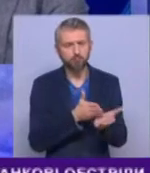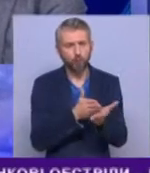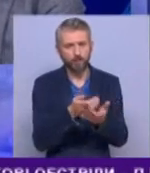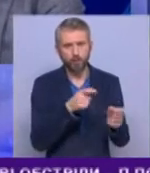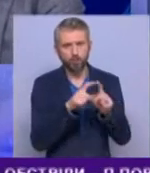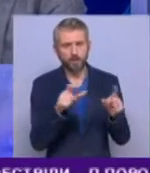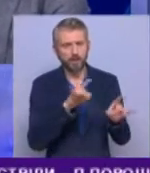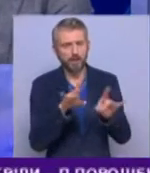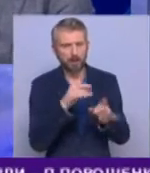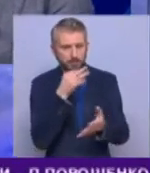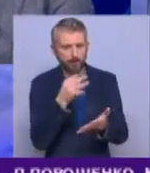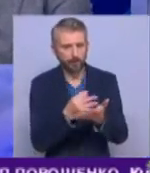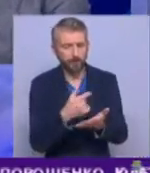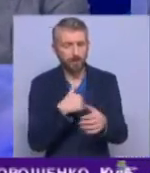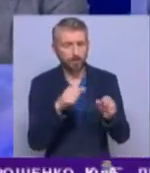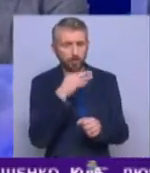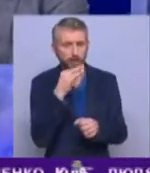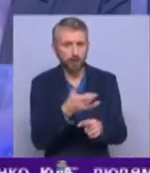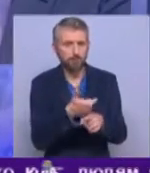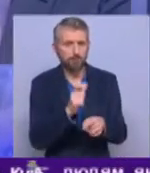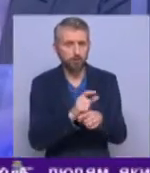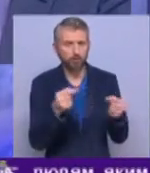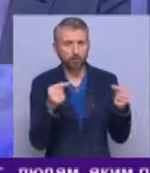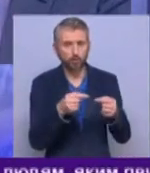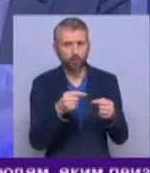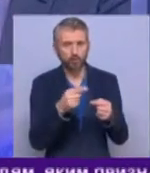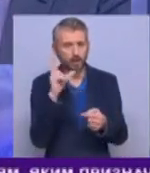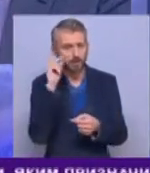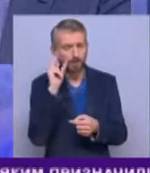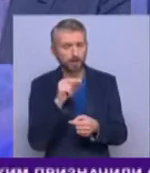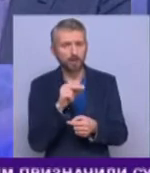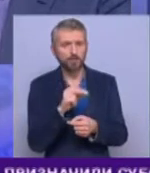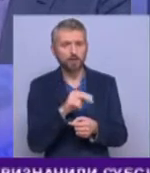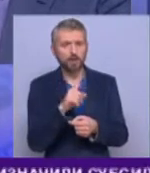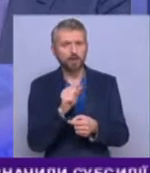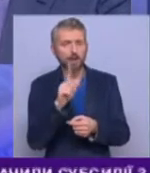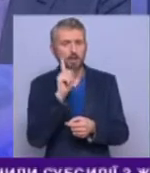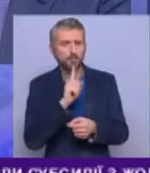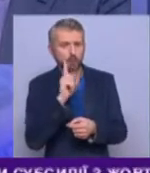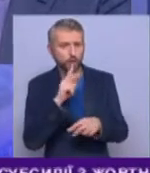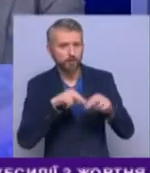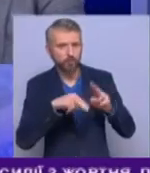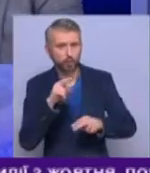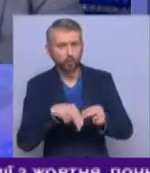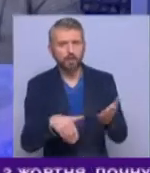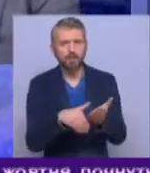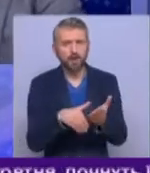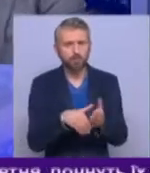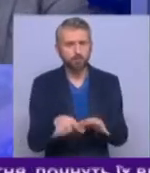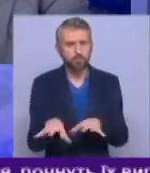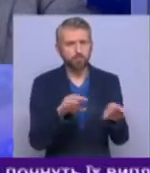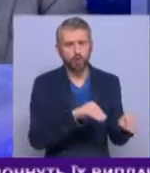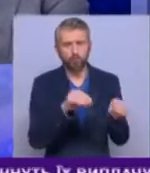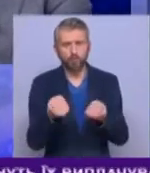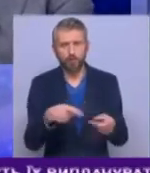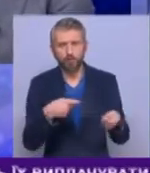яке відповідає. Ну, да. Я можу сказати більше точних цифрах. Там, за тимчасові споруди, за засоби пересувної торгівлі, це